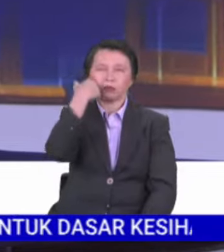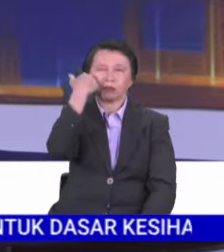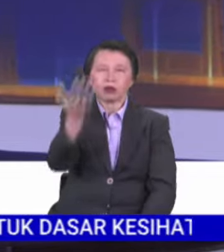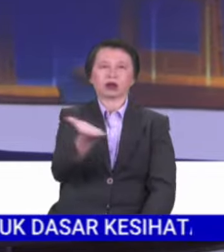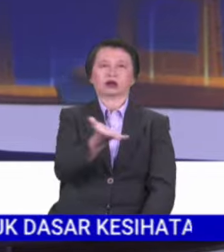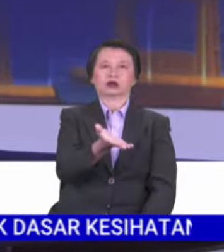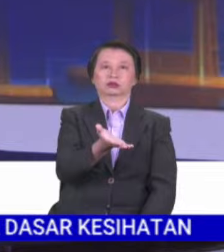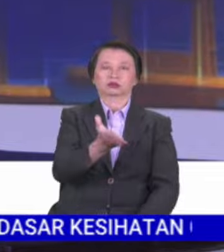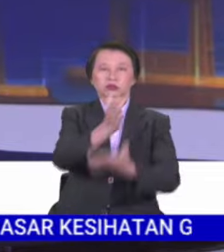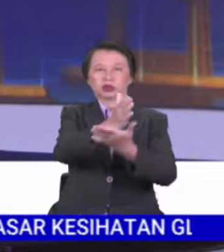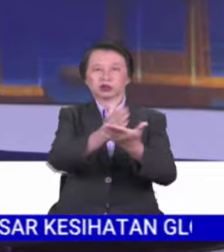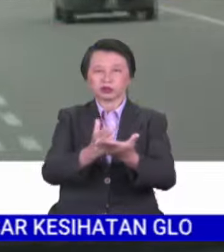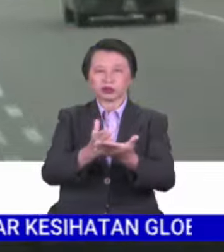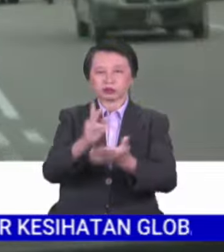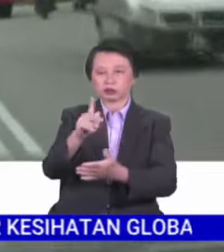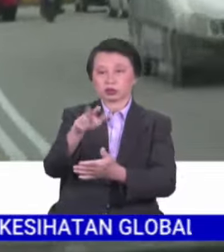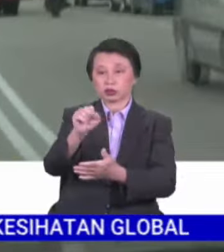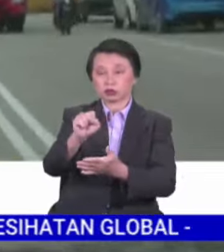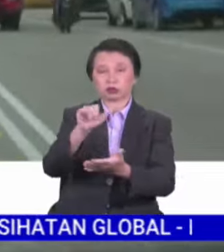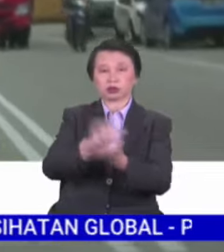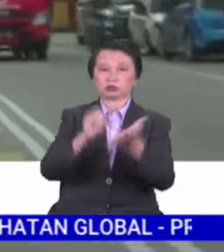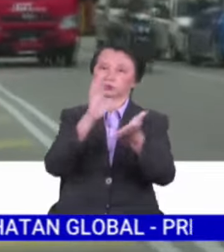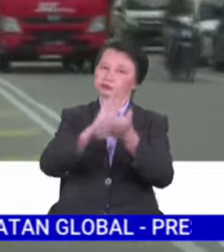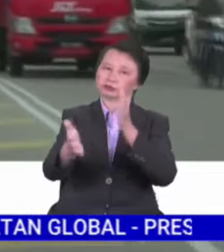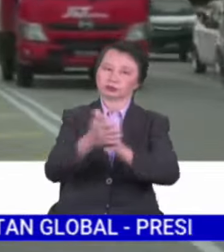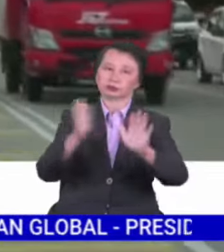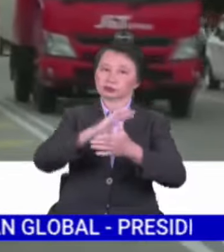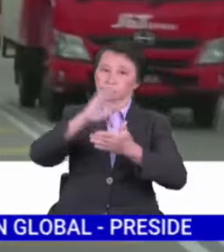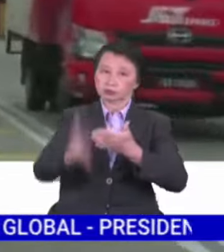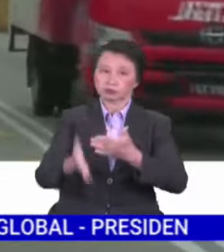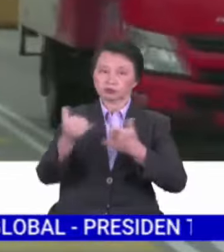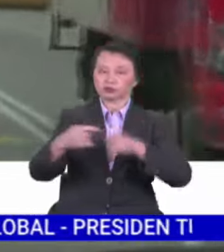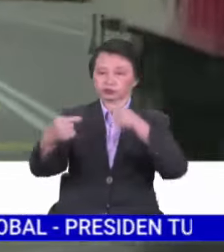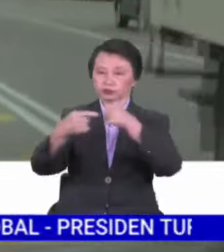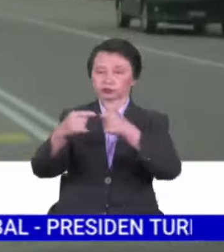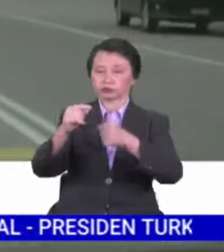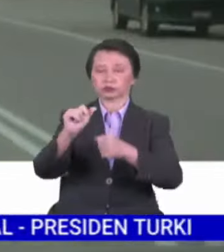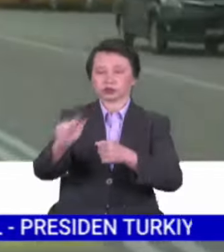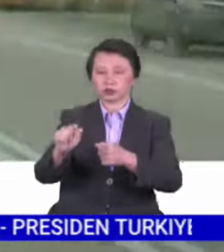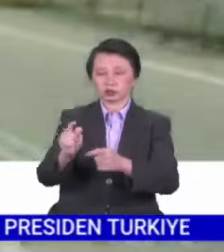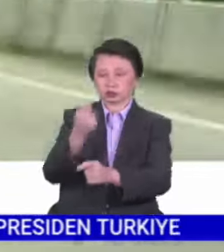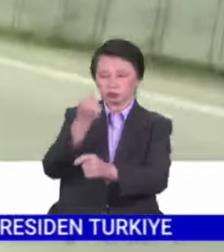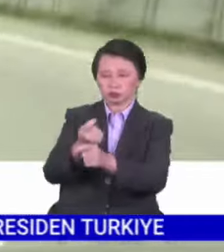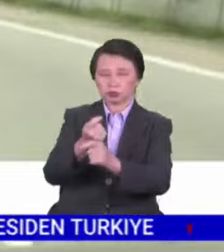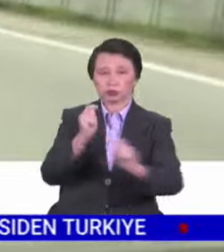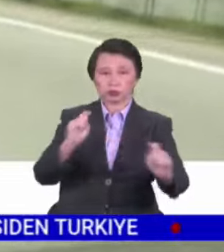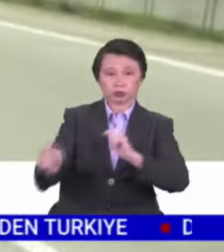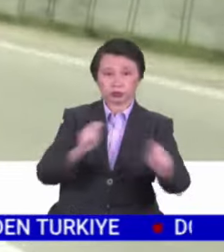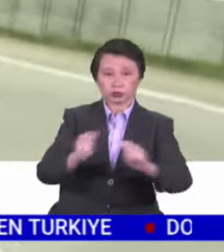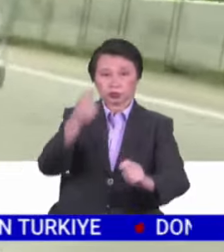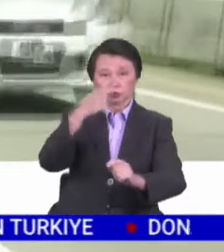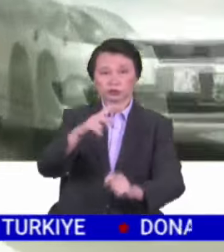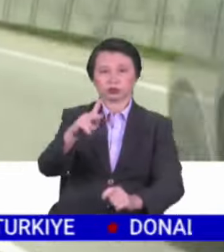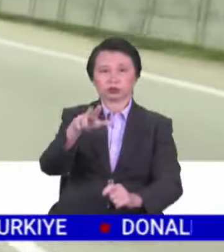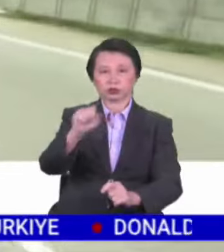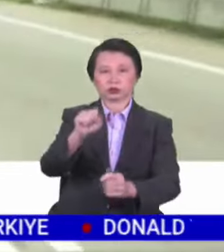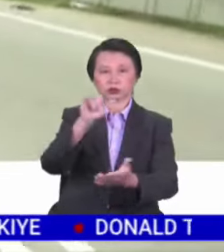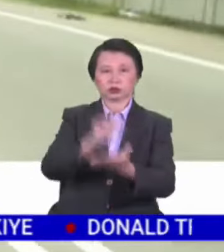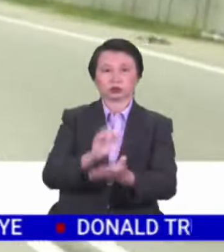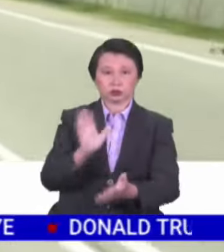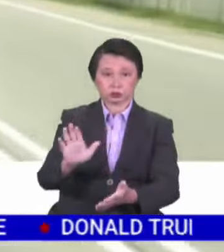mengaibkan. Separuh daripada kes berkenaan selesai dan pendakwa raya akan menentukan tindakan bagi kes